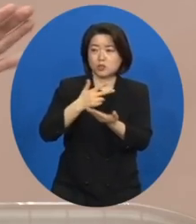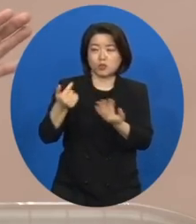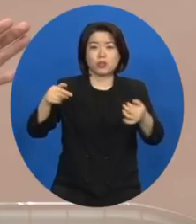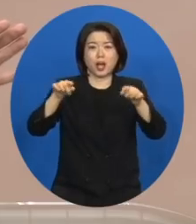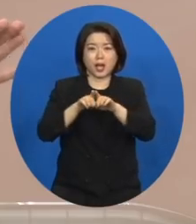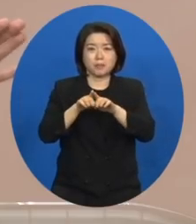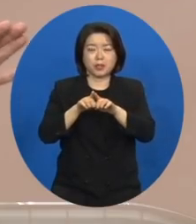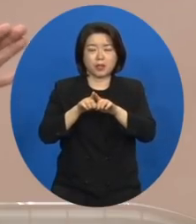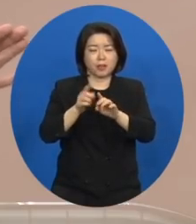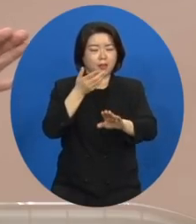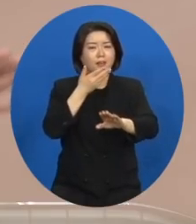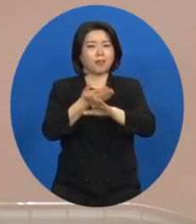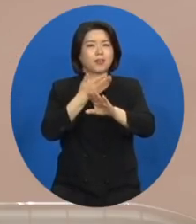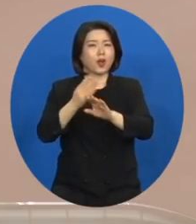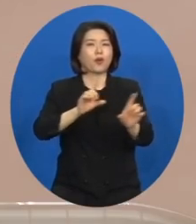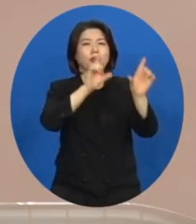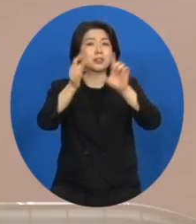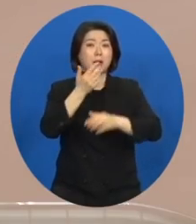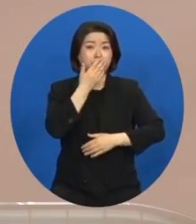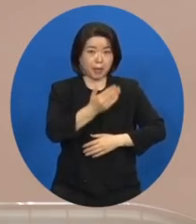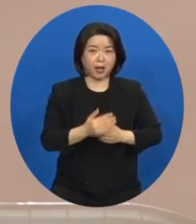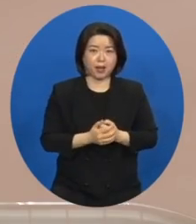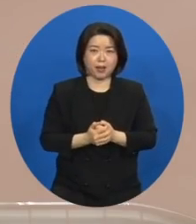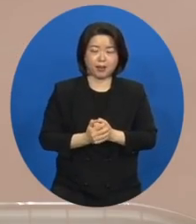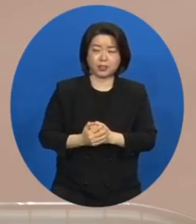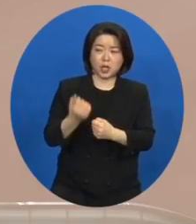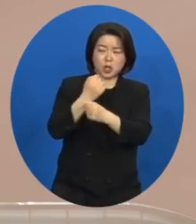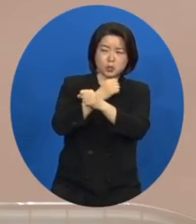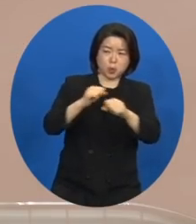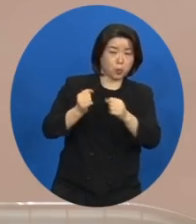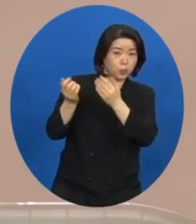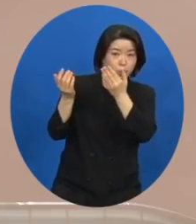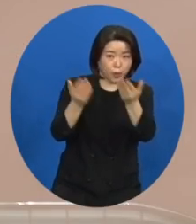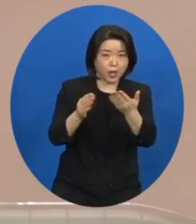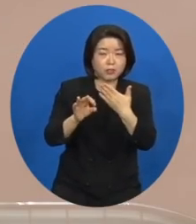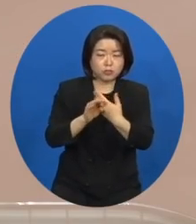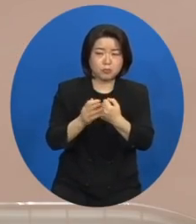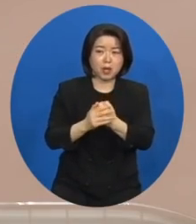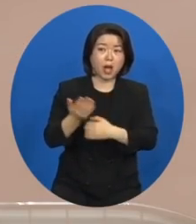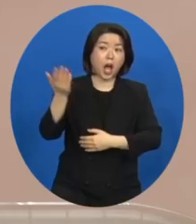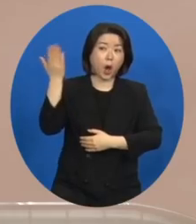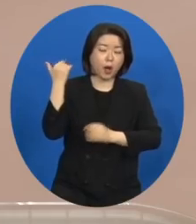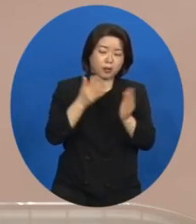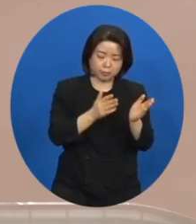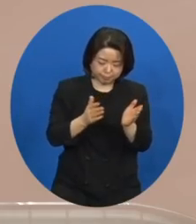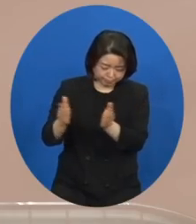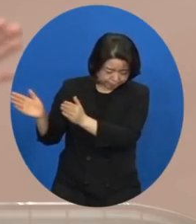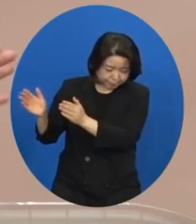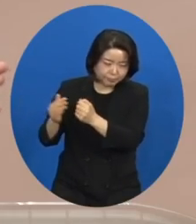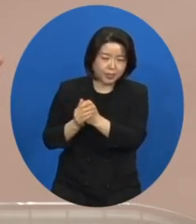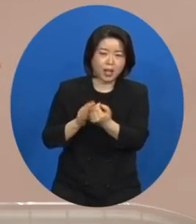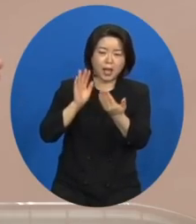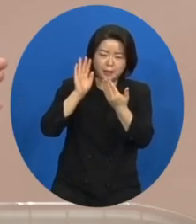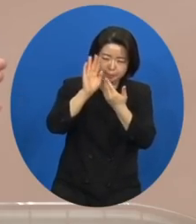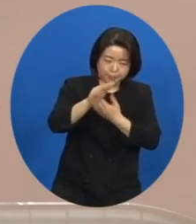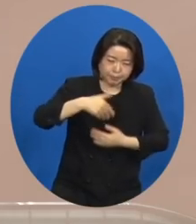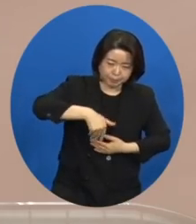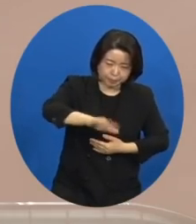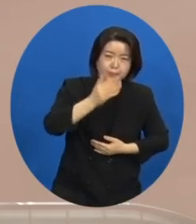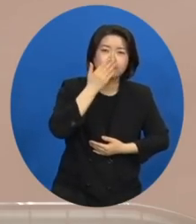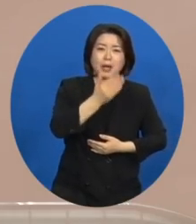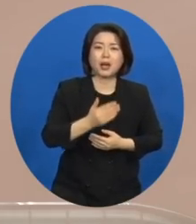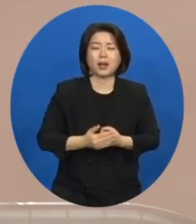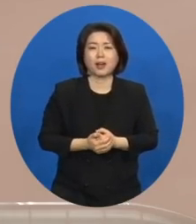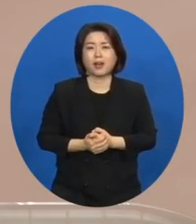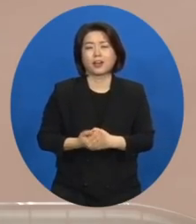전혀 다른 삶을 살 수가 있잖아요 용서를 해야만 과거의 것에 떠나 번 해야만 우리는 앞으로 나아갈 수가 있는 거예요 그